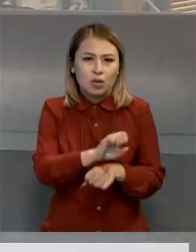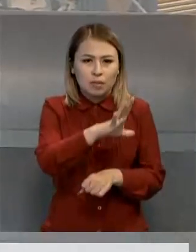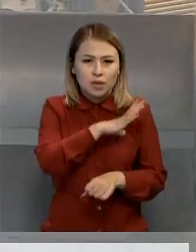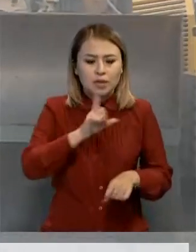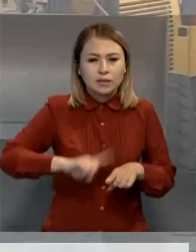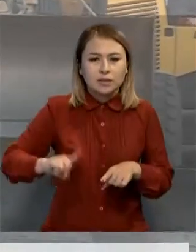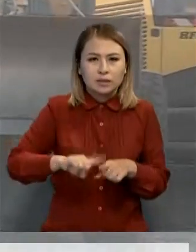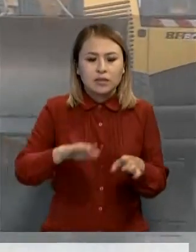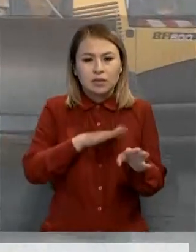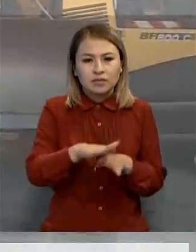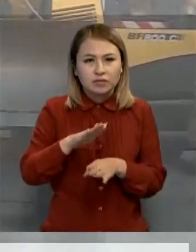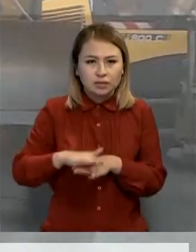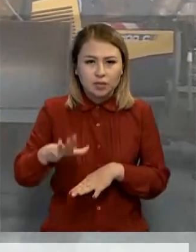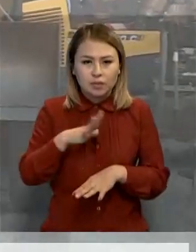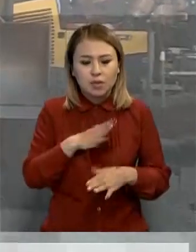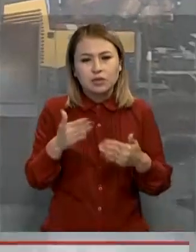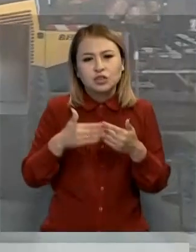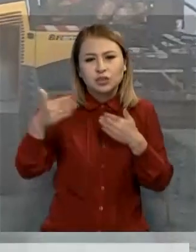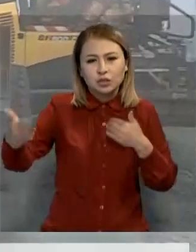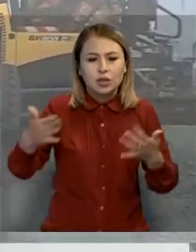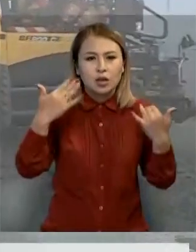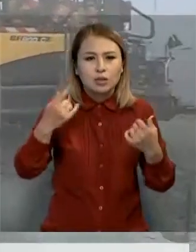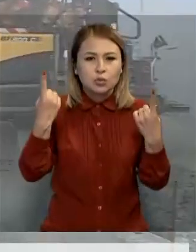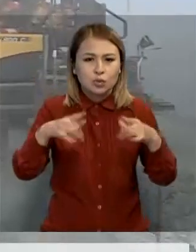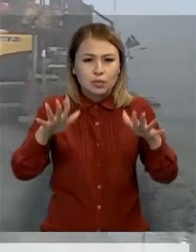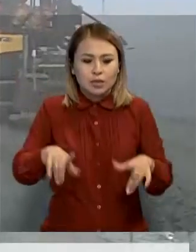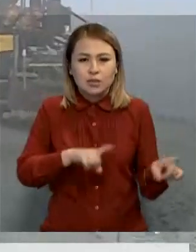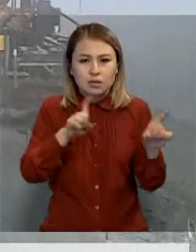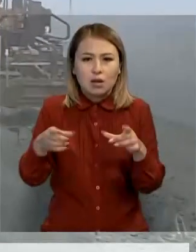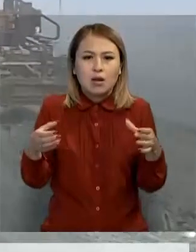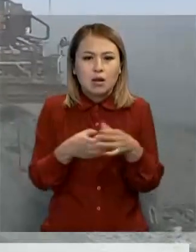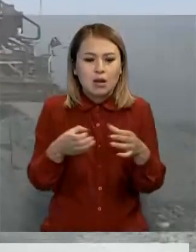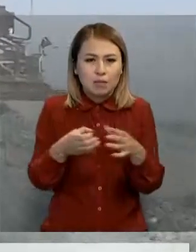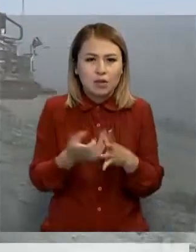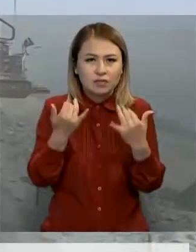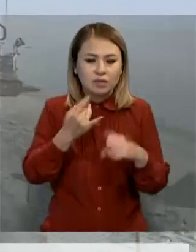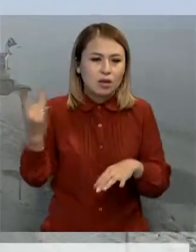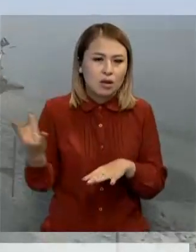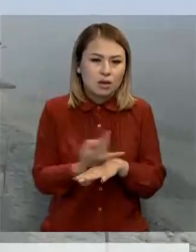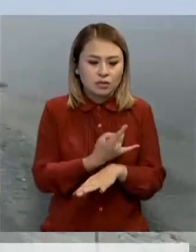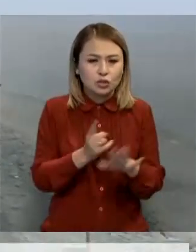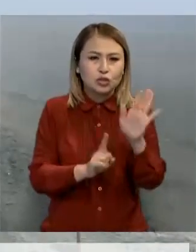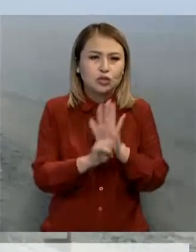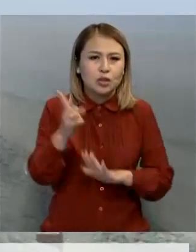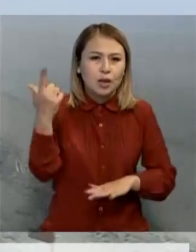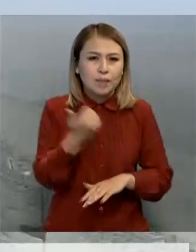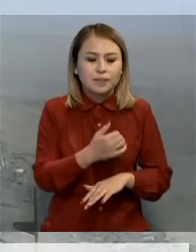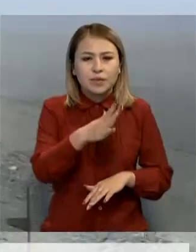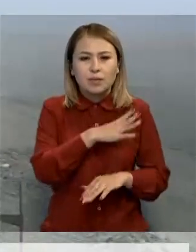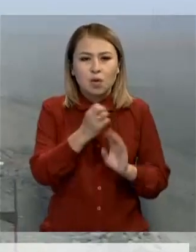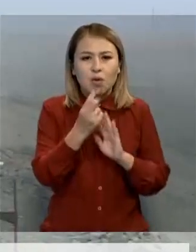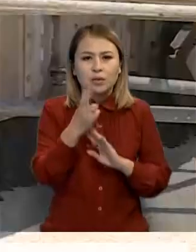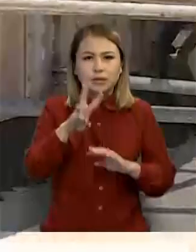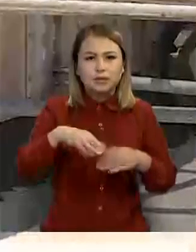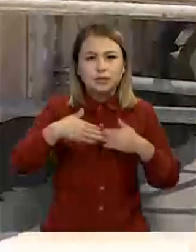дұрыс атқармаға мердігер шеттетіліп, қазір оның орнына басқа компания келді. Олар алғашқы аптаның өзінде 12 шақырым асфальт